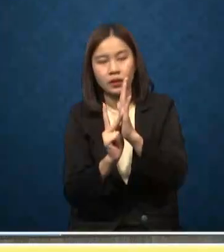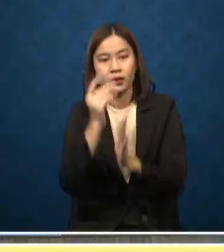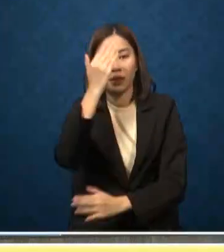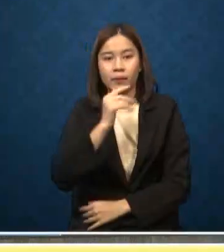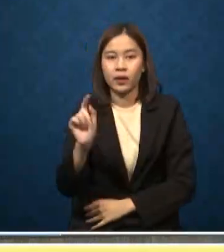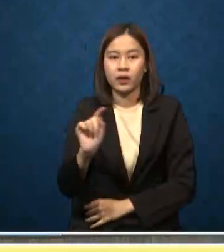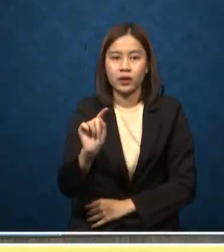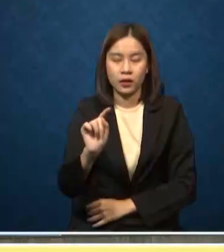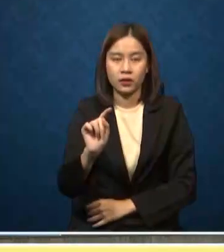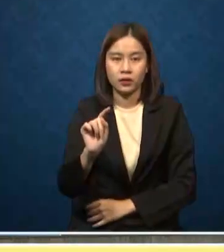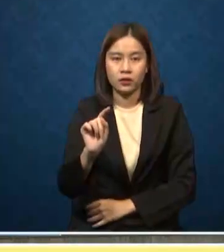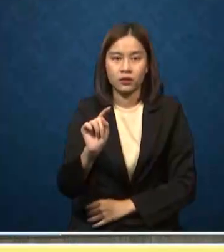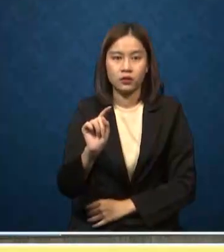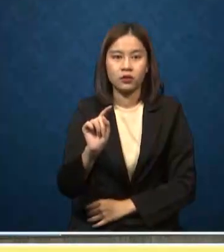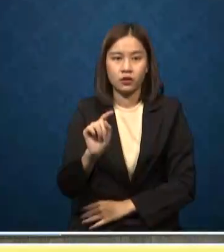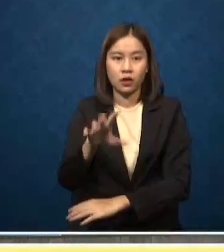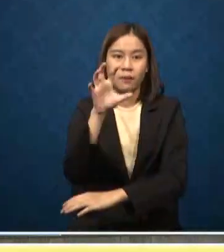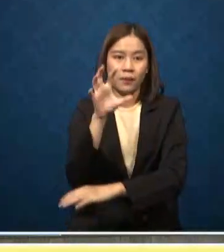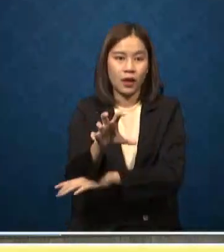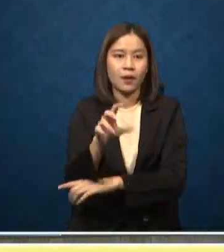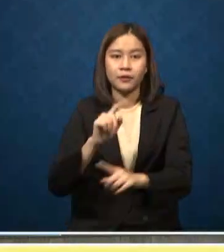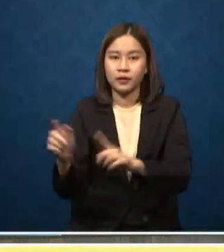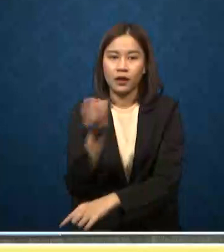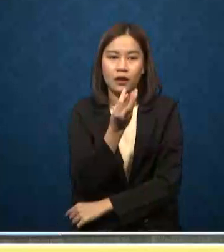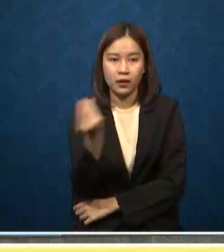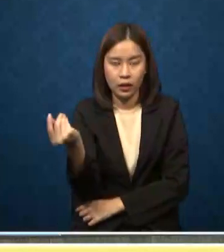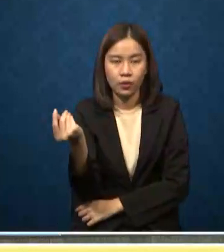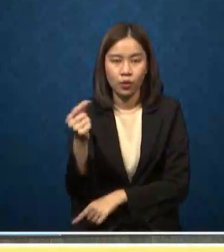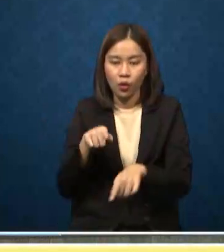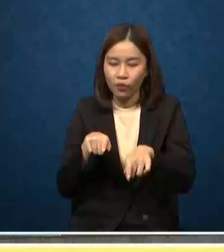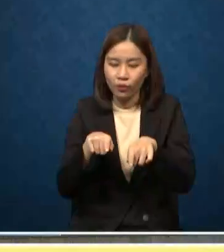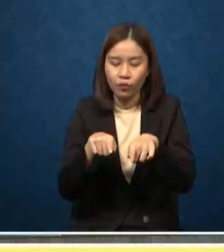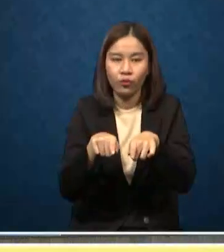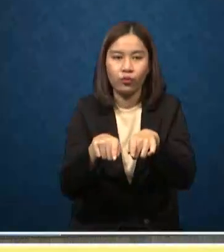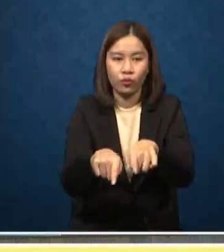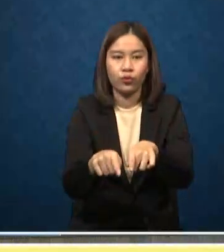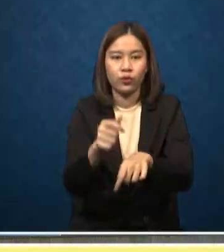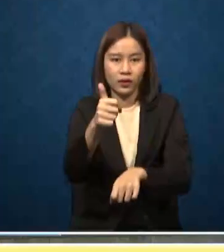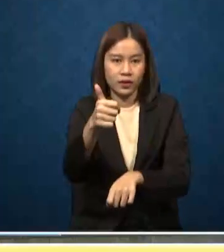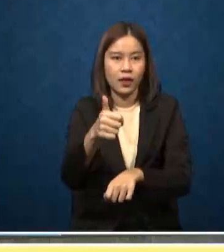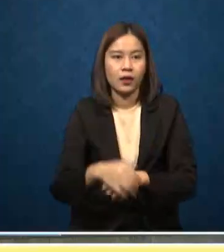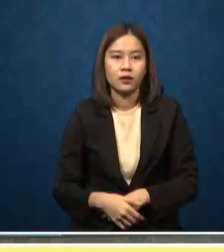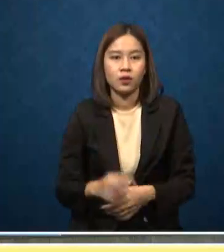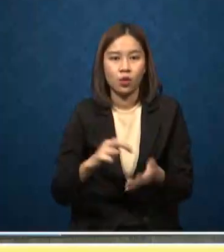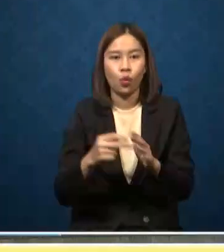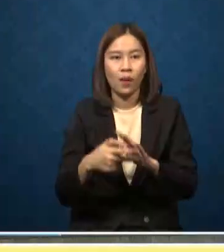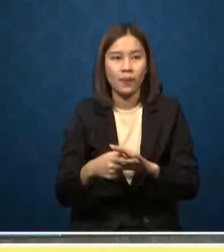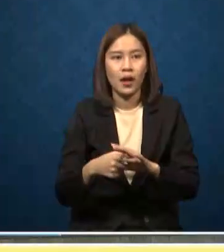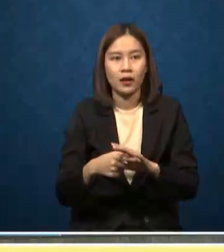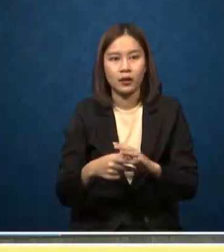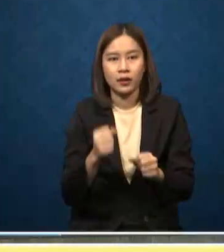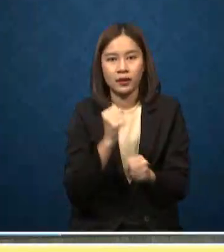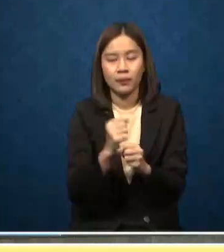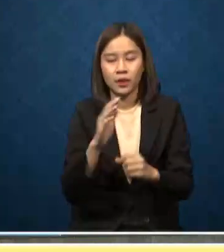ให้สามารถมีผลบังคับอย่างรวดเร็วทันต่อสถานการณ์อย่างเป็นธรรมได้เด็ดขาดไม่เลือกปฏิบัติท่านประธ